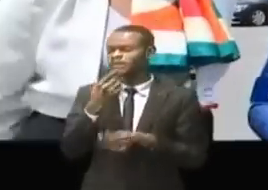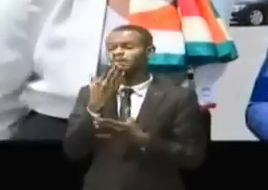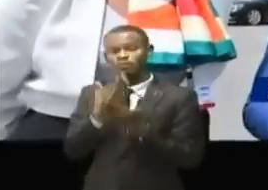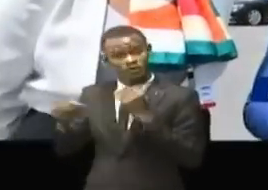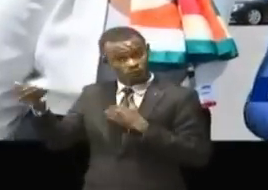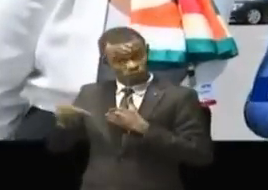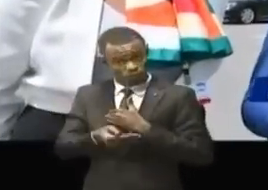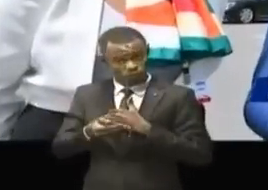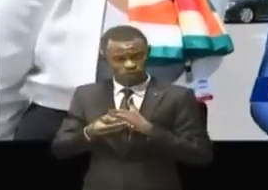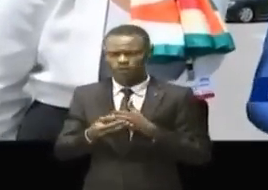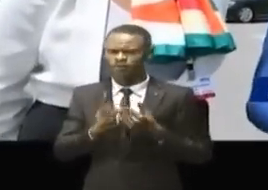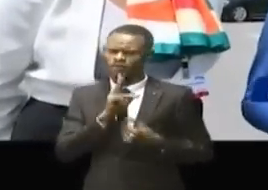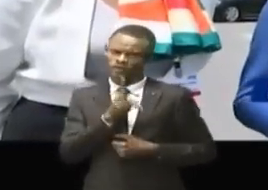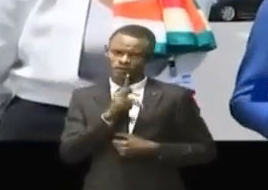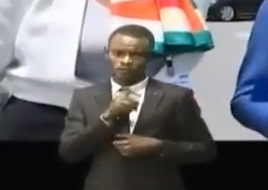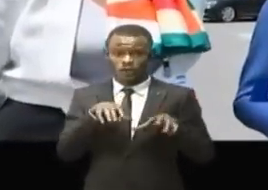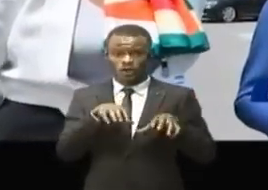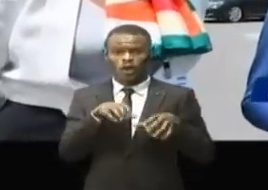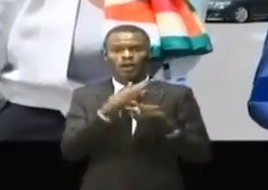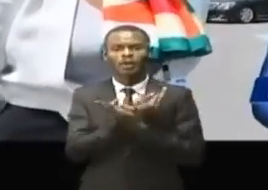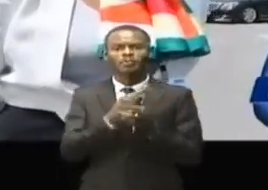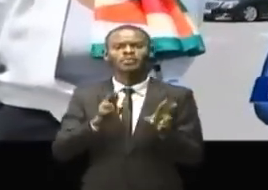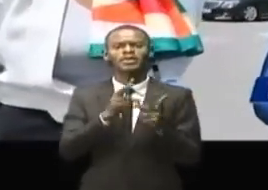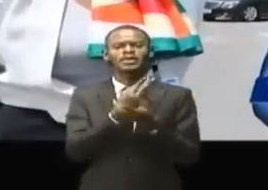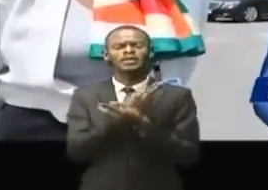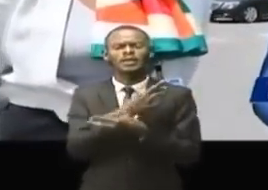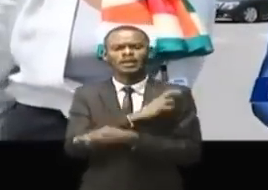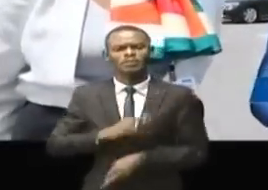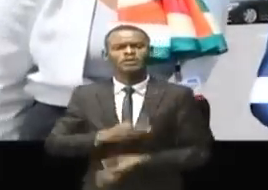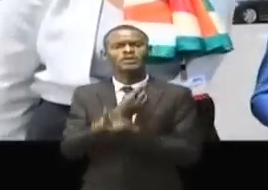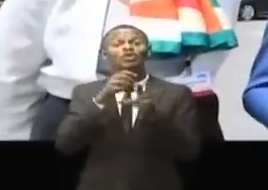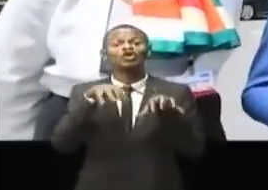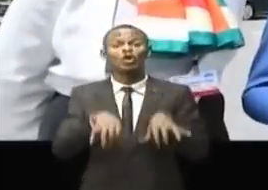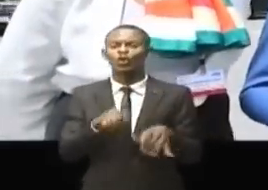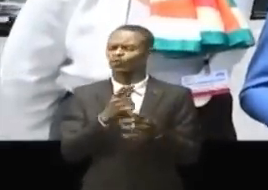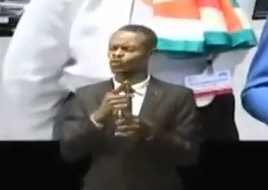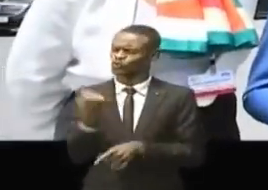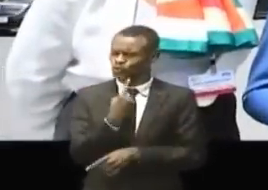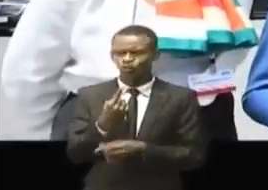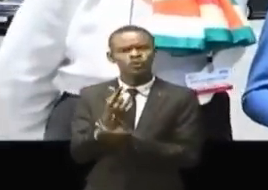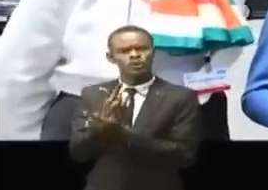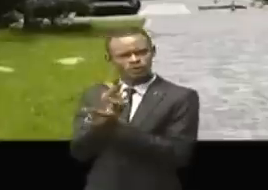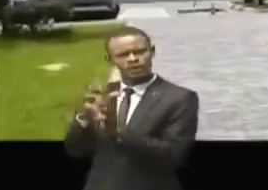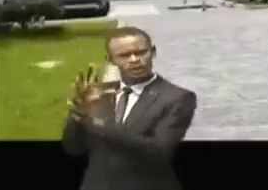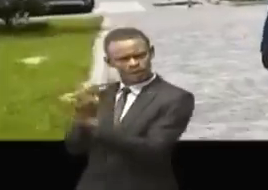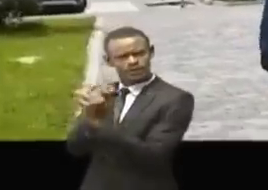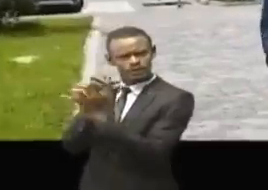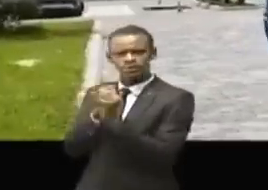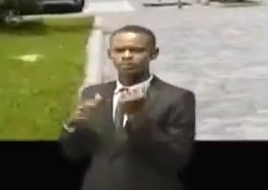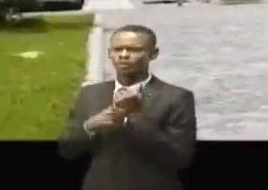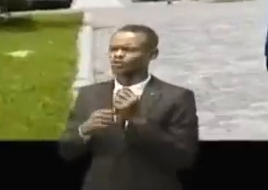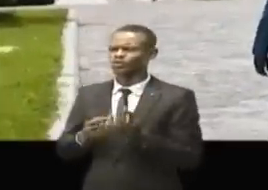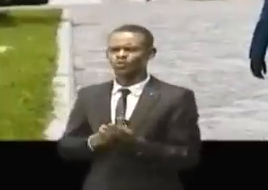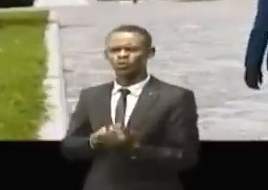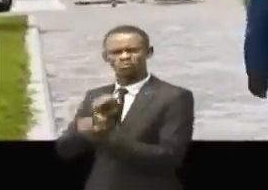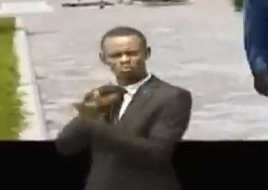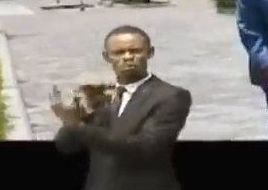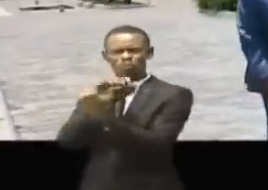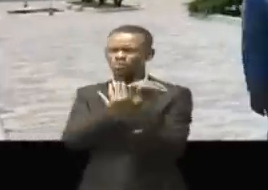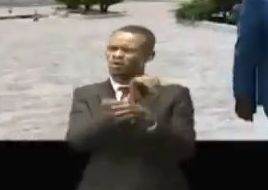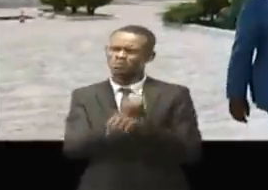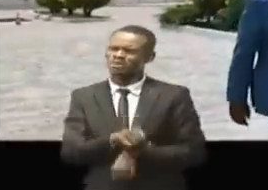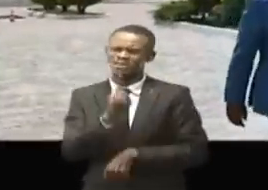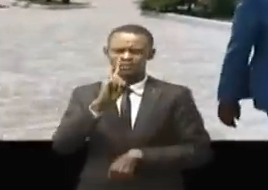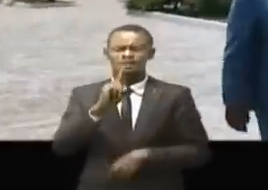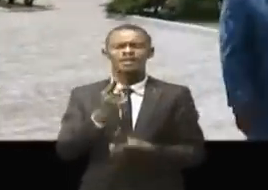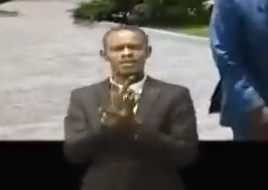toujours été un état hospitalier. Nous n'avons jamais fait la guerre à personne. Nous avons tout dans notre pays. Tous repartent avec des bons